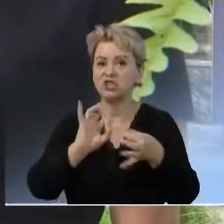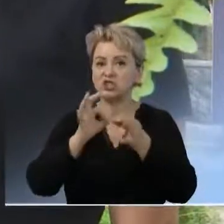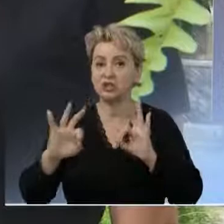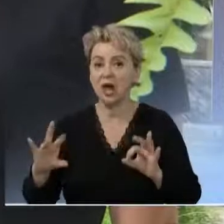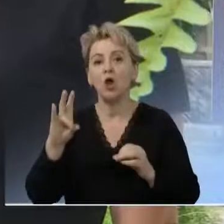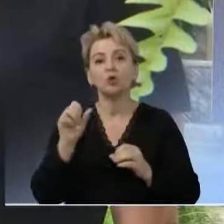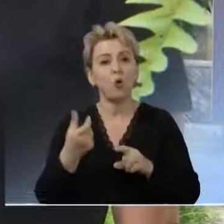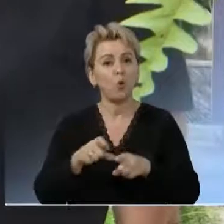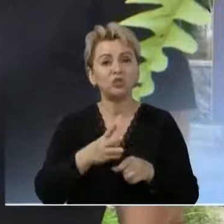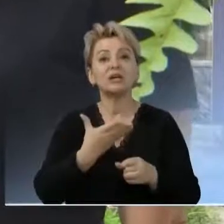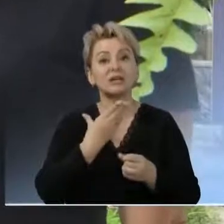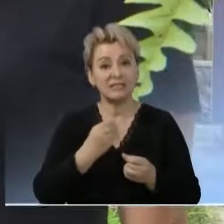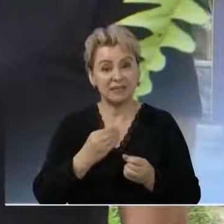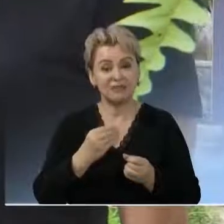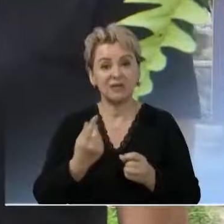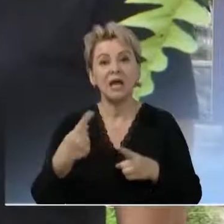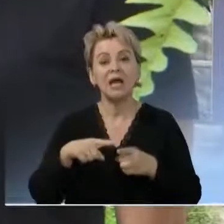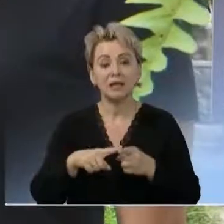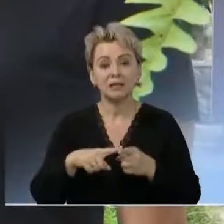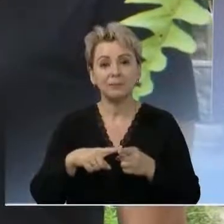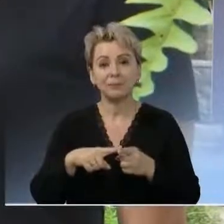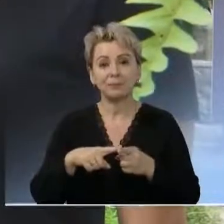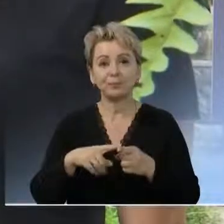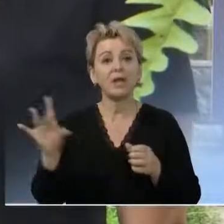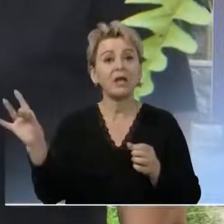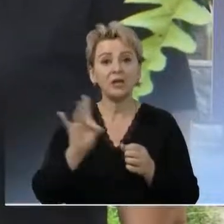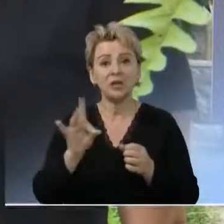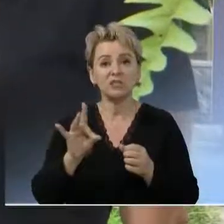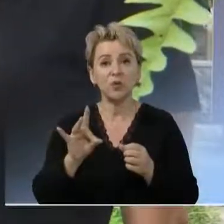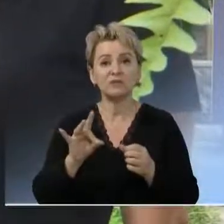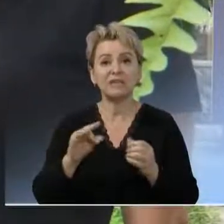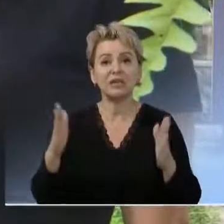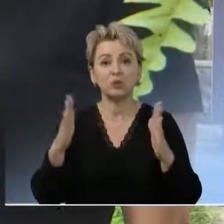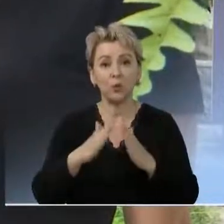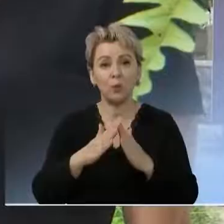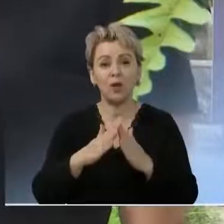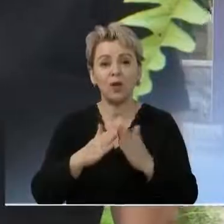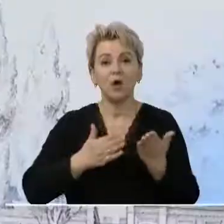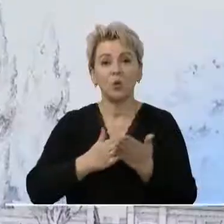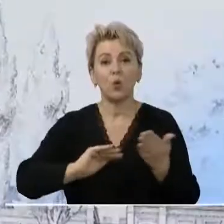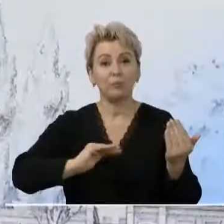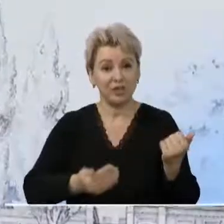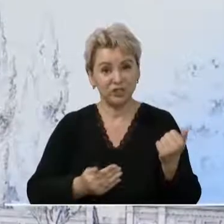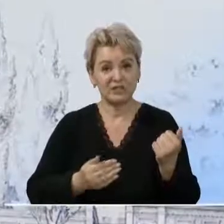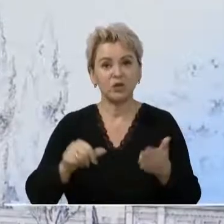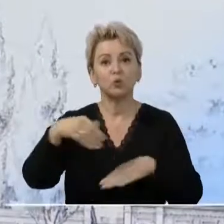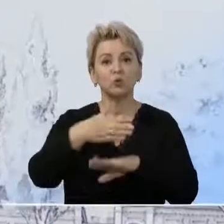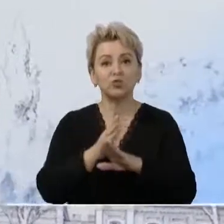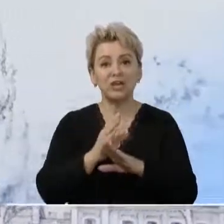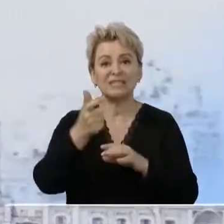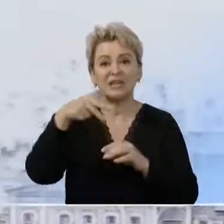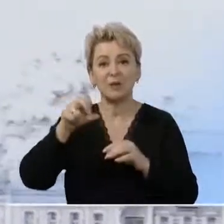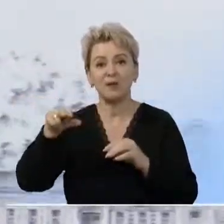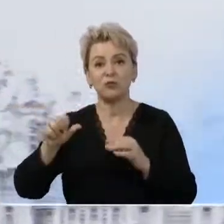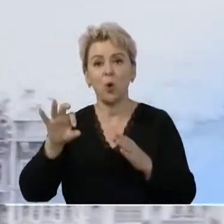но он очень красивый. Это ростовский классический модерн, купеческий. Участок Серафимовича